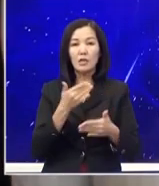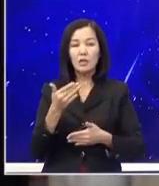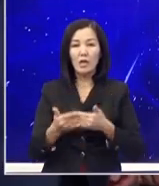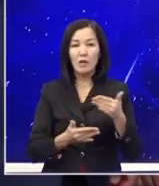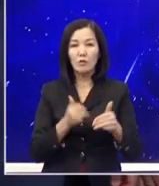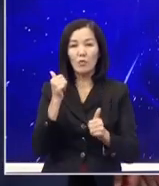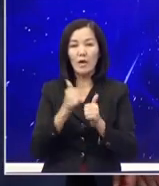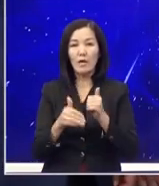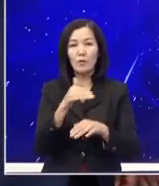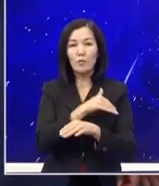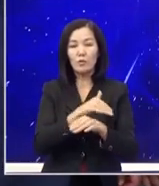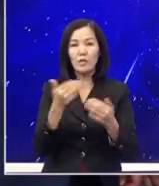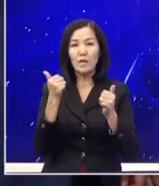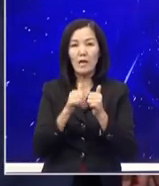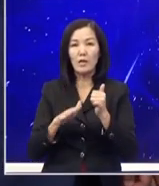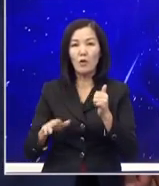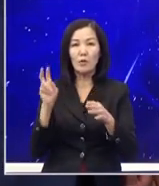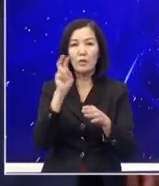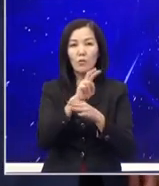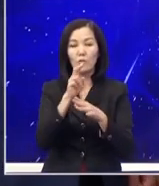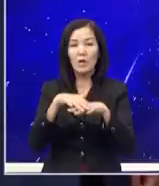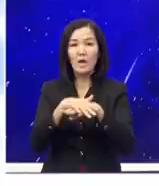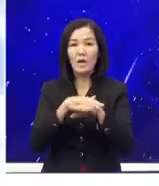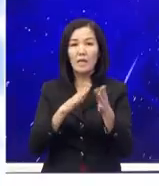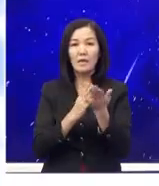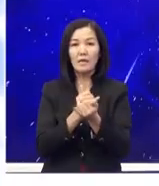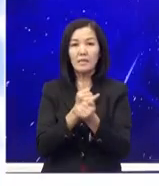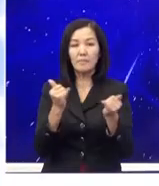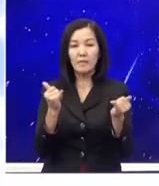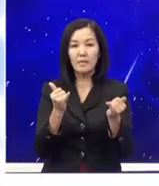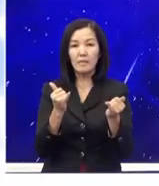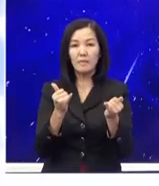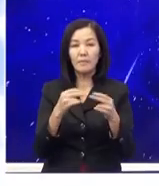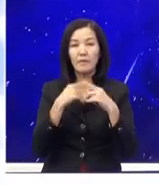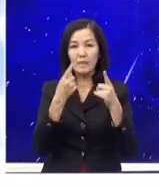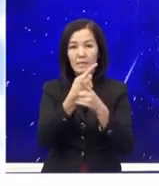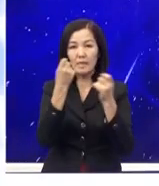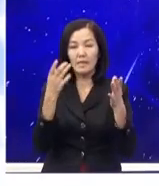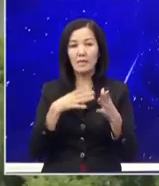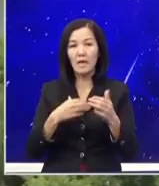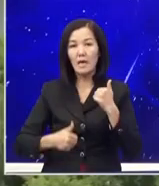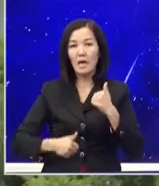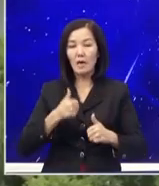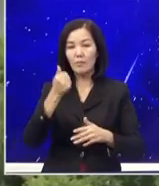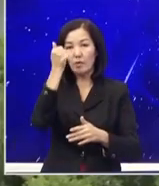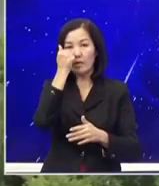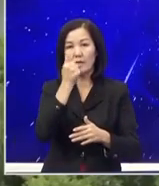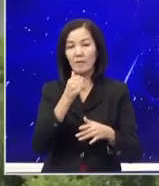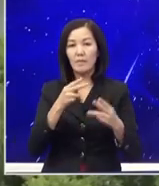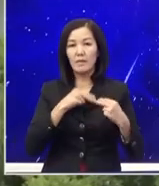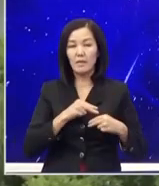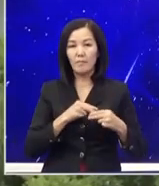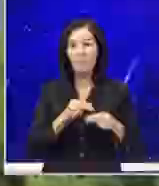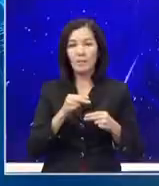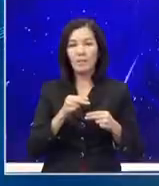Әр көшені, әр ауланы арала. Халыққа қалтқысыз қызмет жаса деп ескертті. Абыройда алғыста еңбекпен ғана